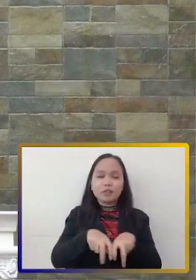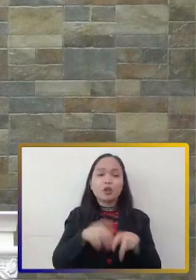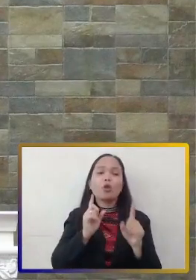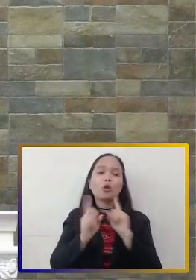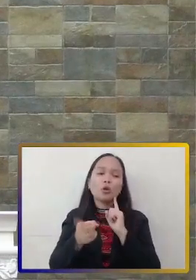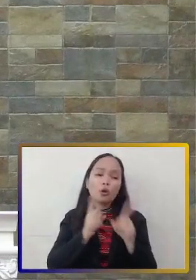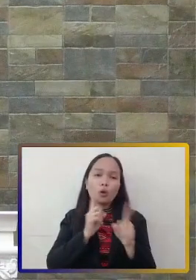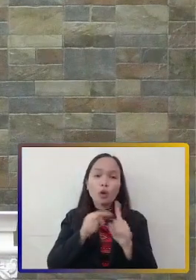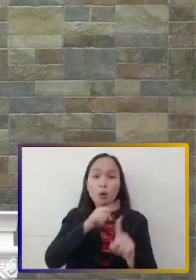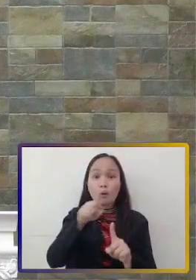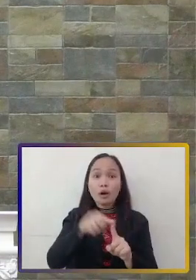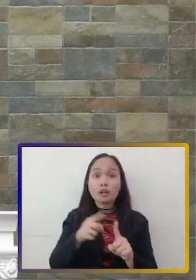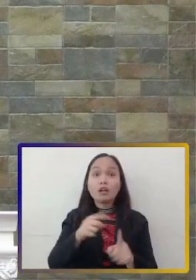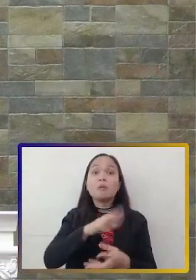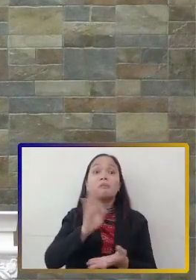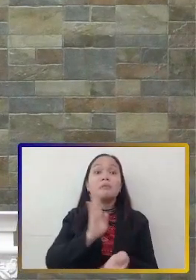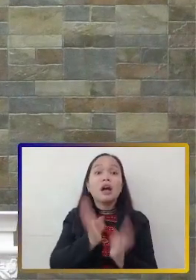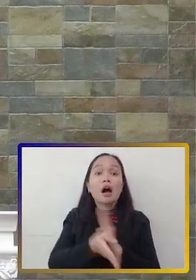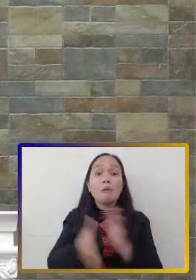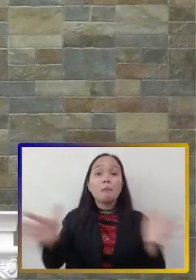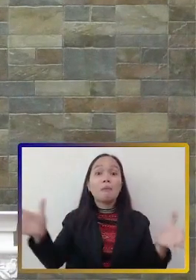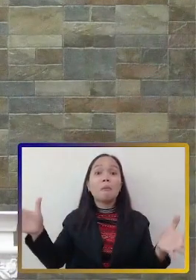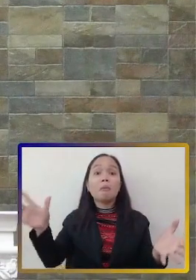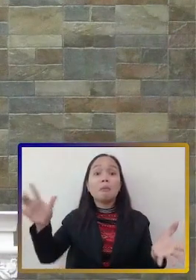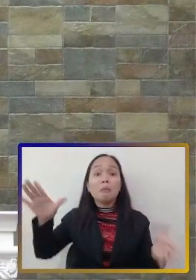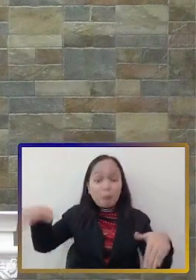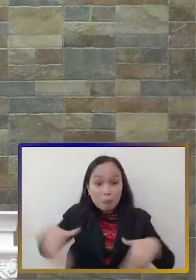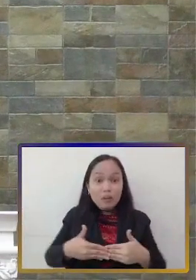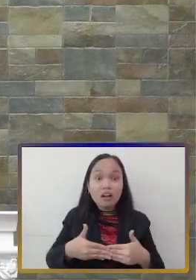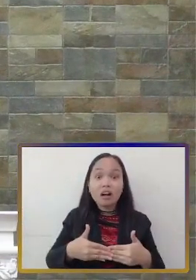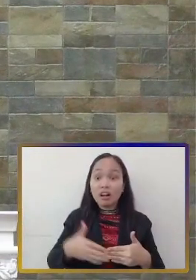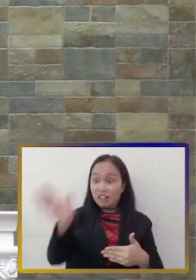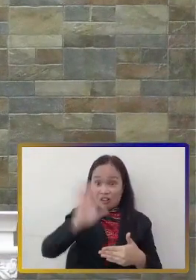pero pagka mag-asawa na kayo, hindi na kayo nag-uusap.